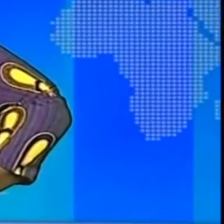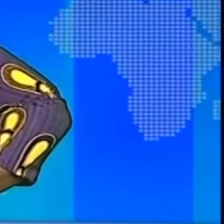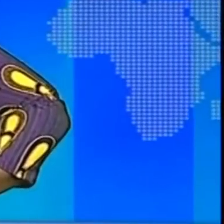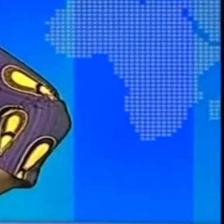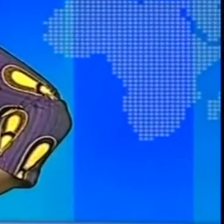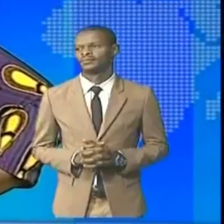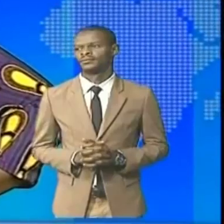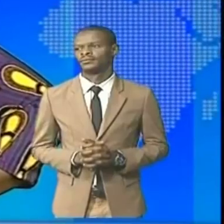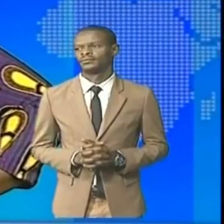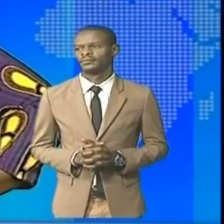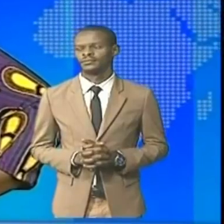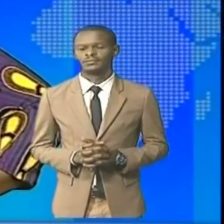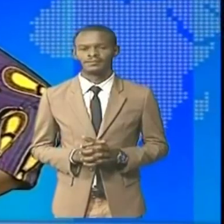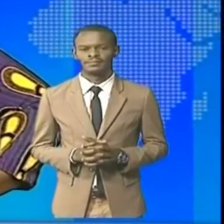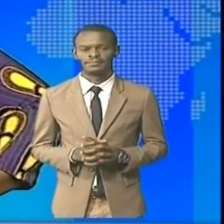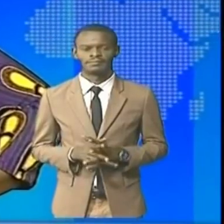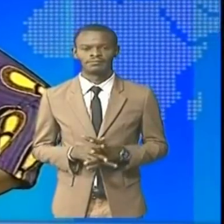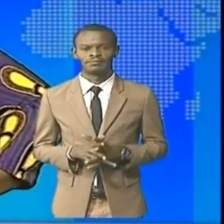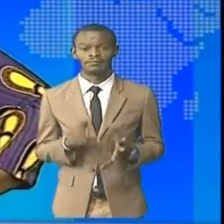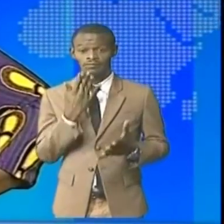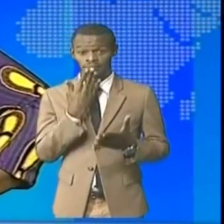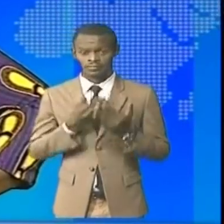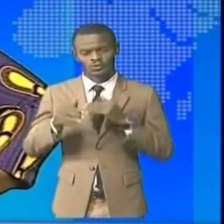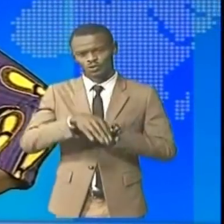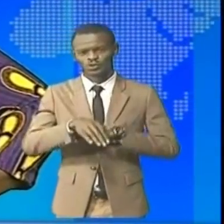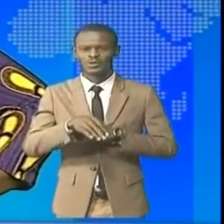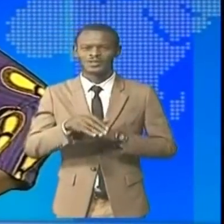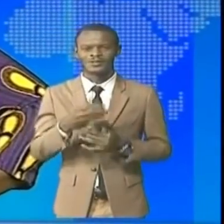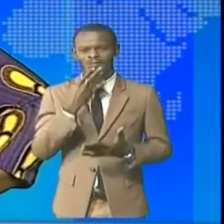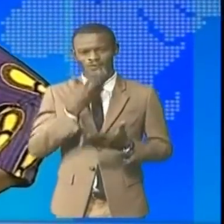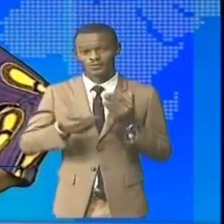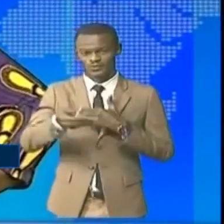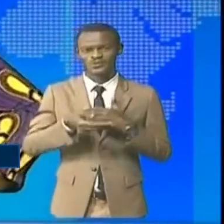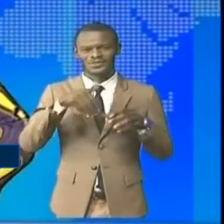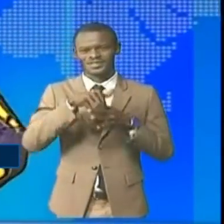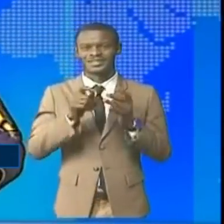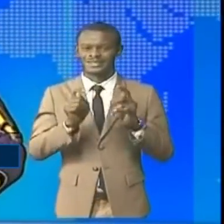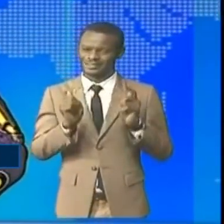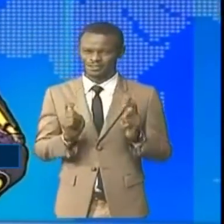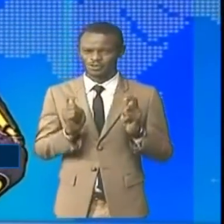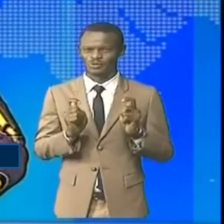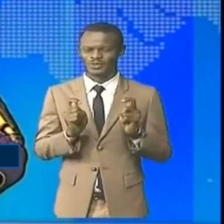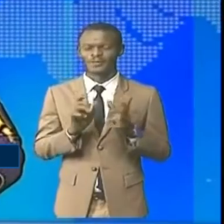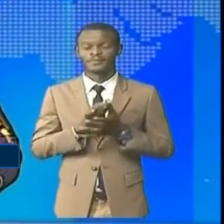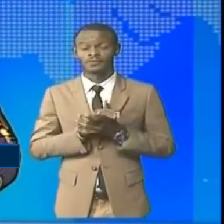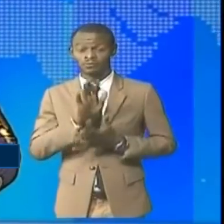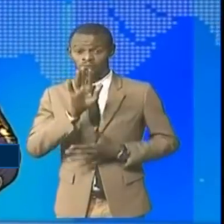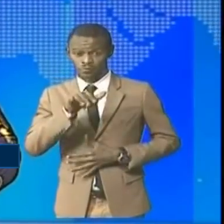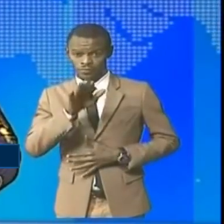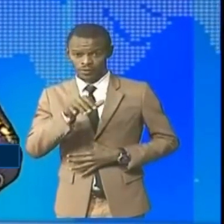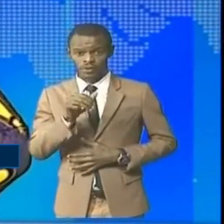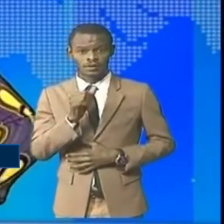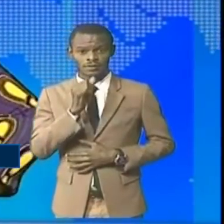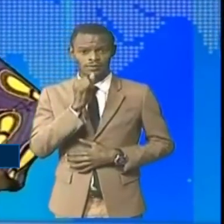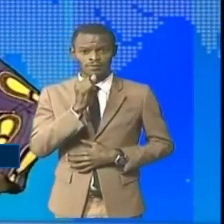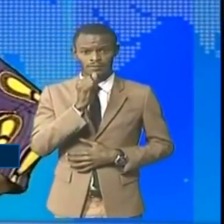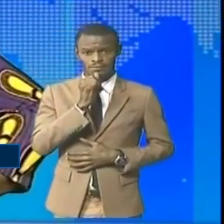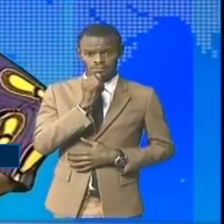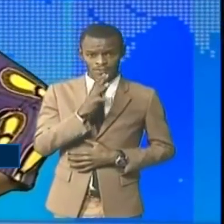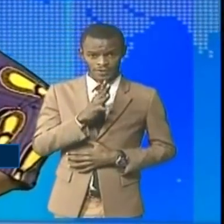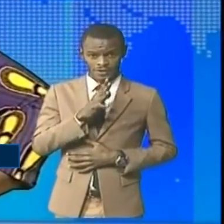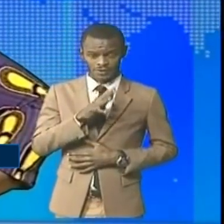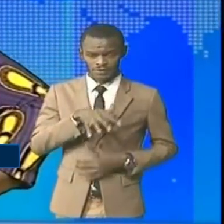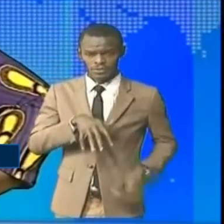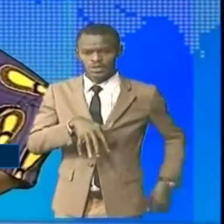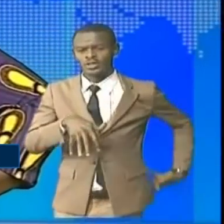Bonsoir et bienvenue dans ce journal si vous nous rejoignez. La sage-femme assure la surveillance médicale de